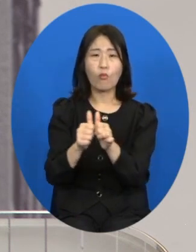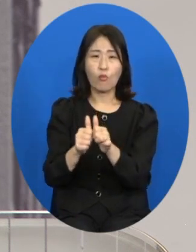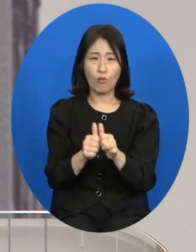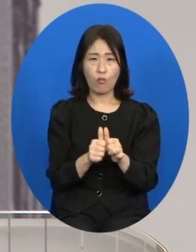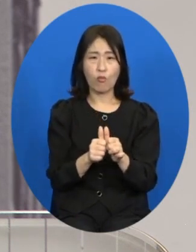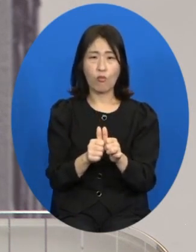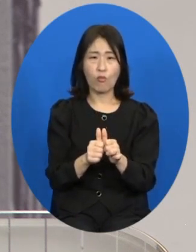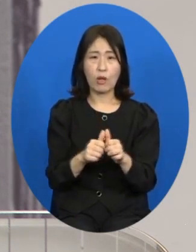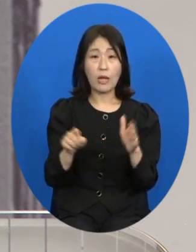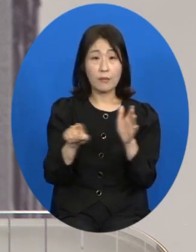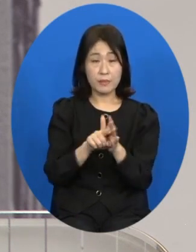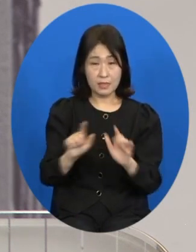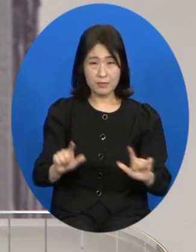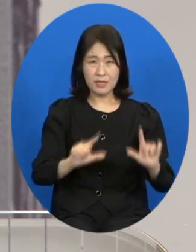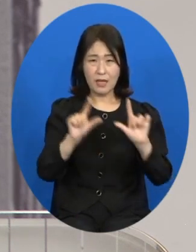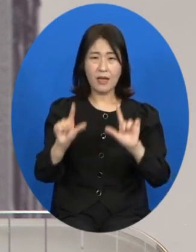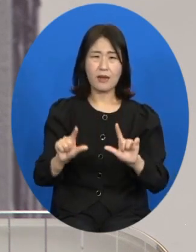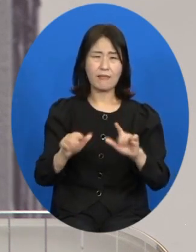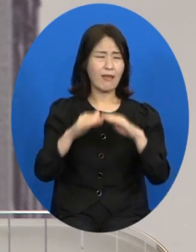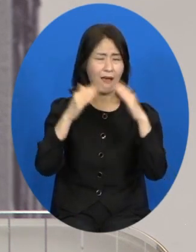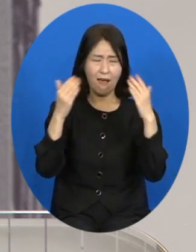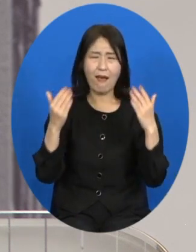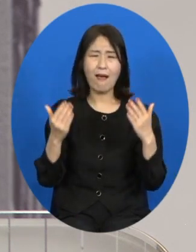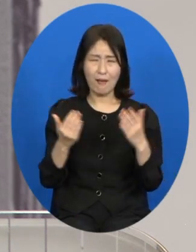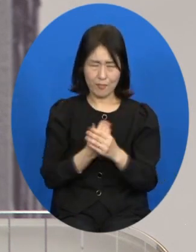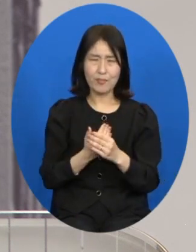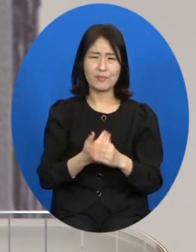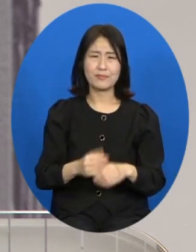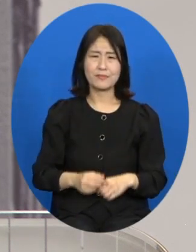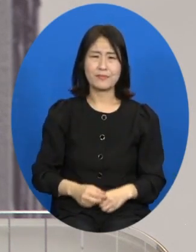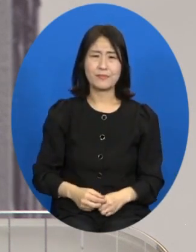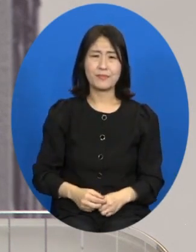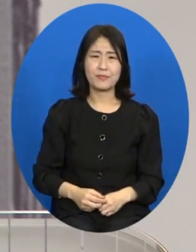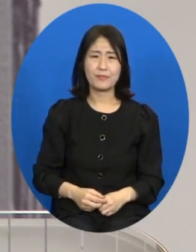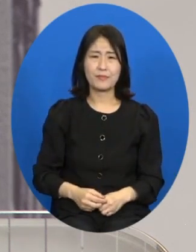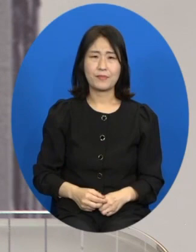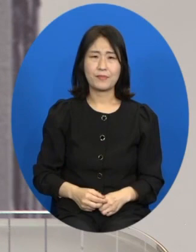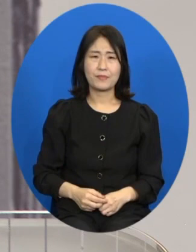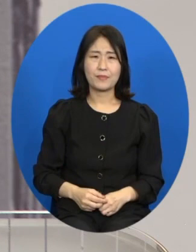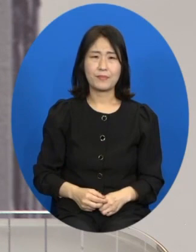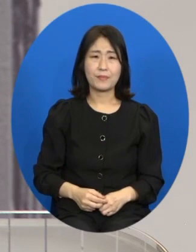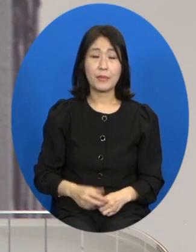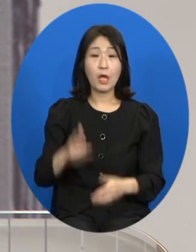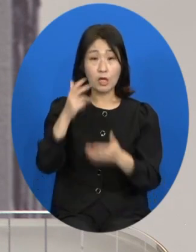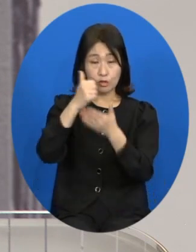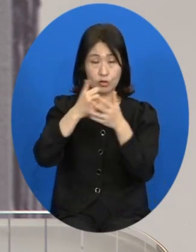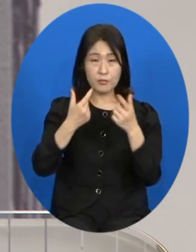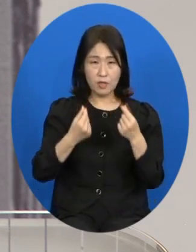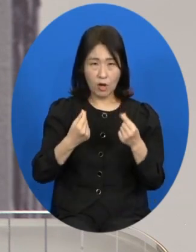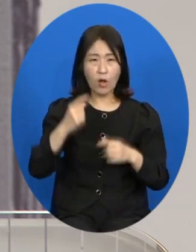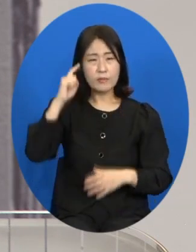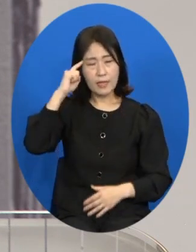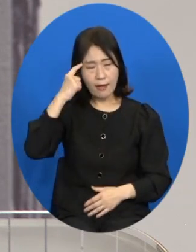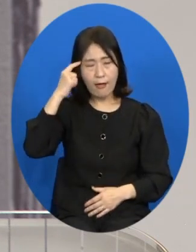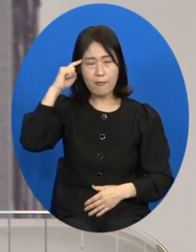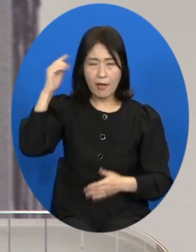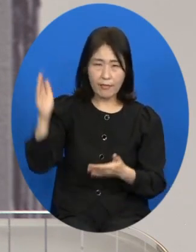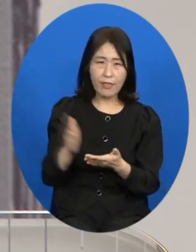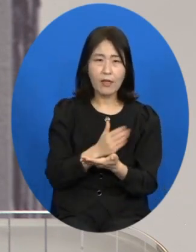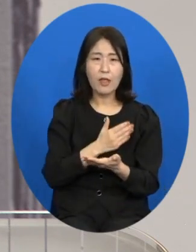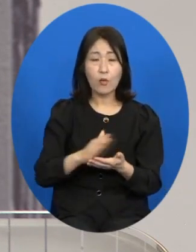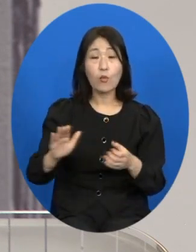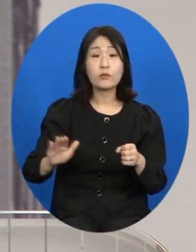그게 신앙생활의 사실은 전부죠 그러다 보면 우리도 주님처럼 생각하고 판단하고